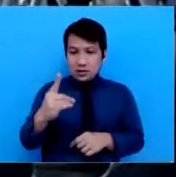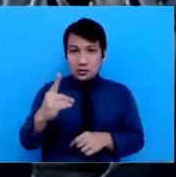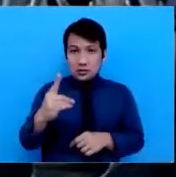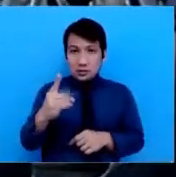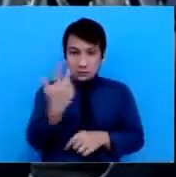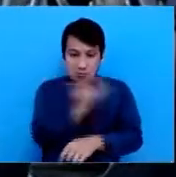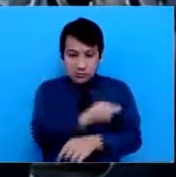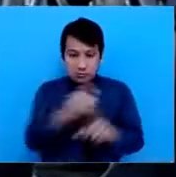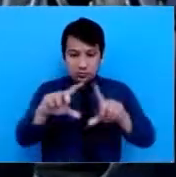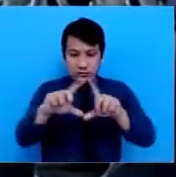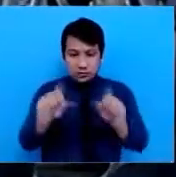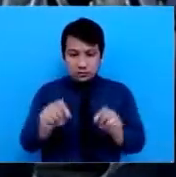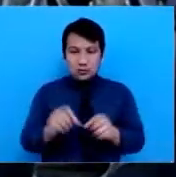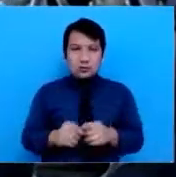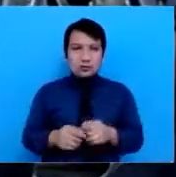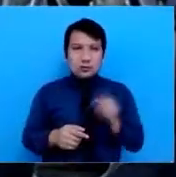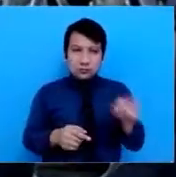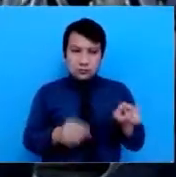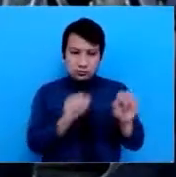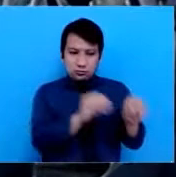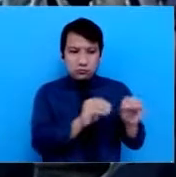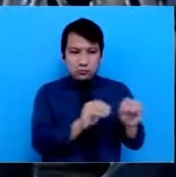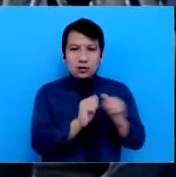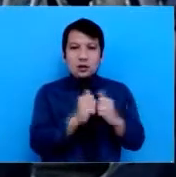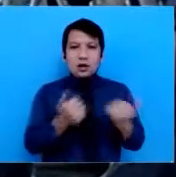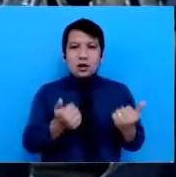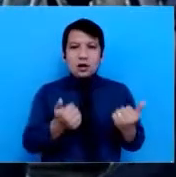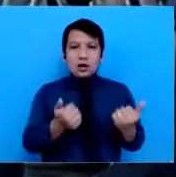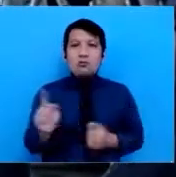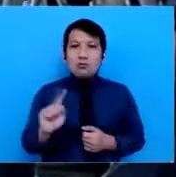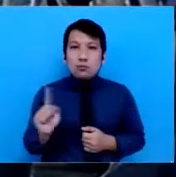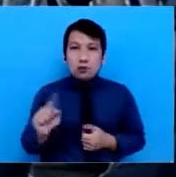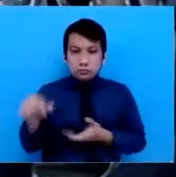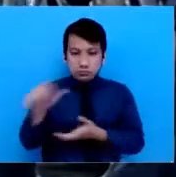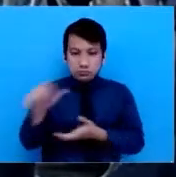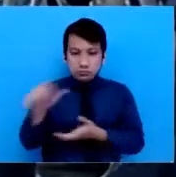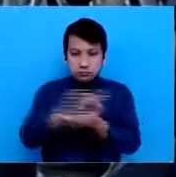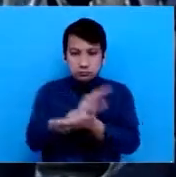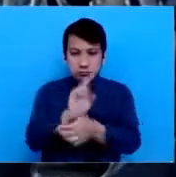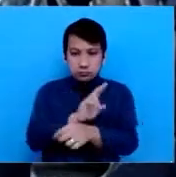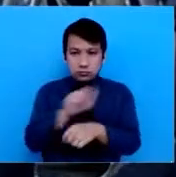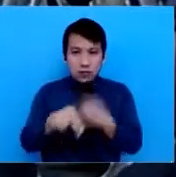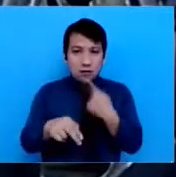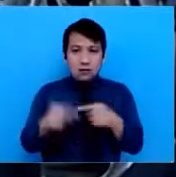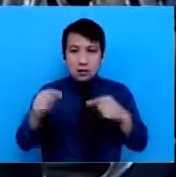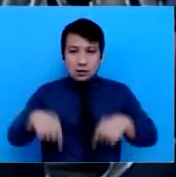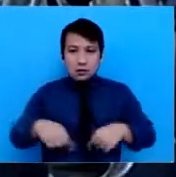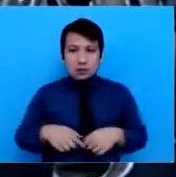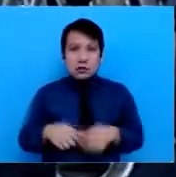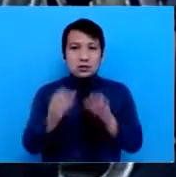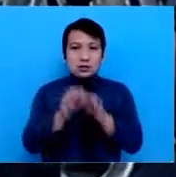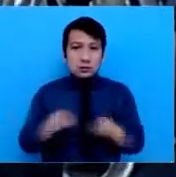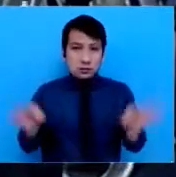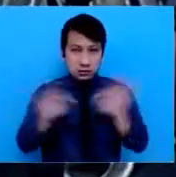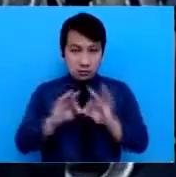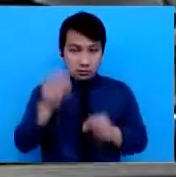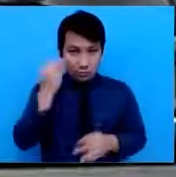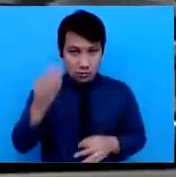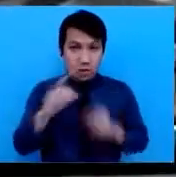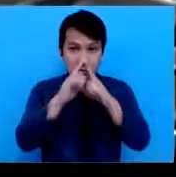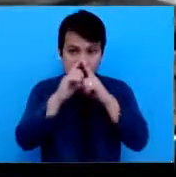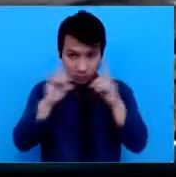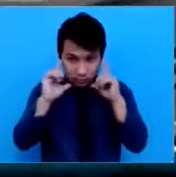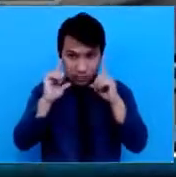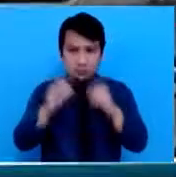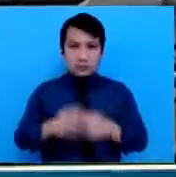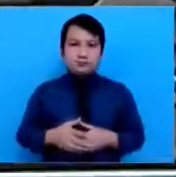After nun, tinuturo namin kung paano gumamit ng mga disinfection na meron kami and kailangan laging nakamask sila.